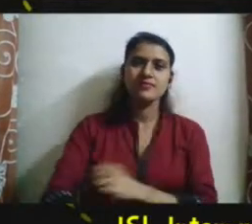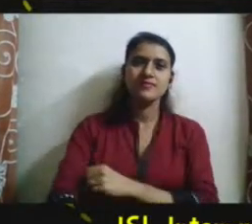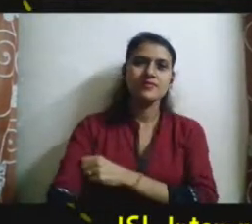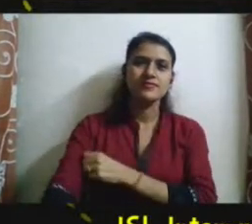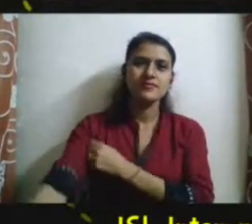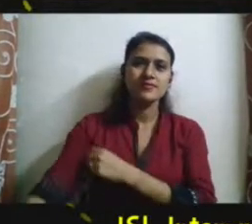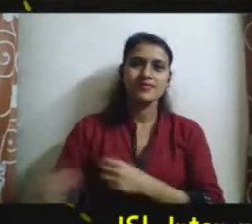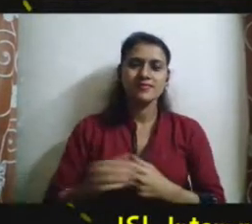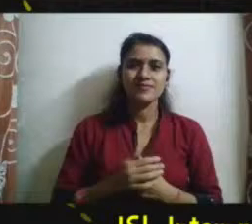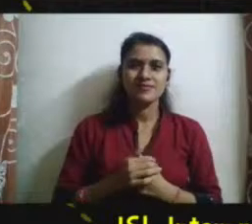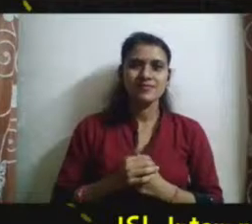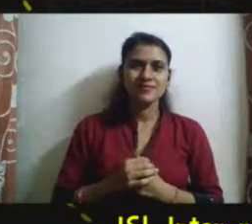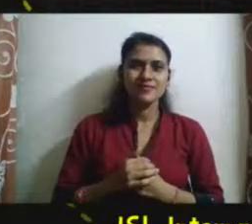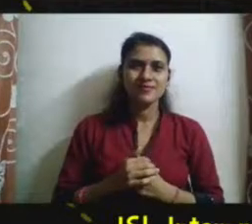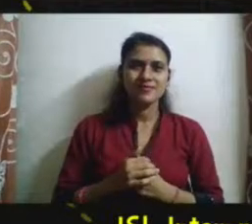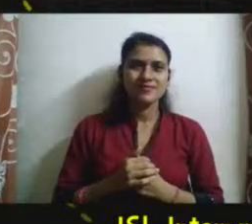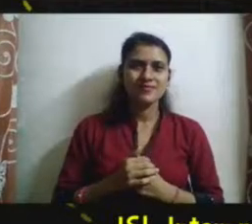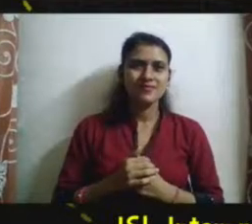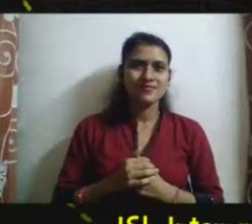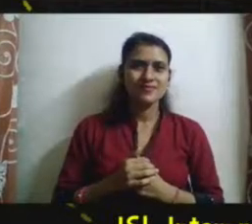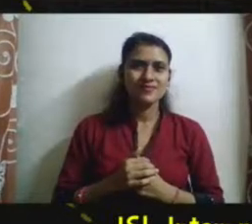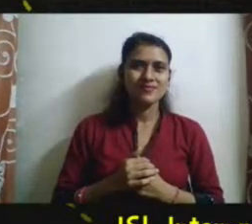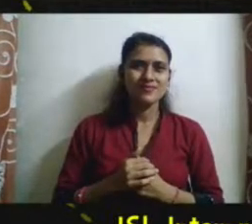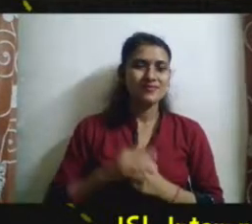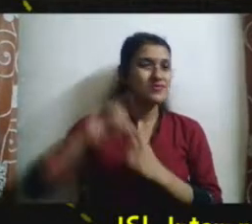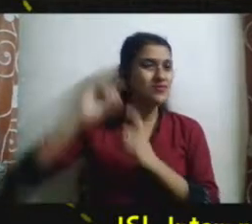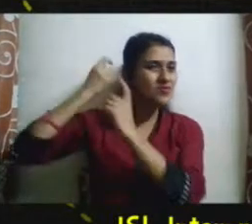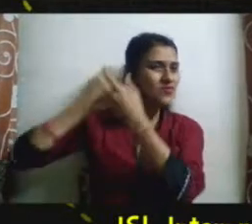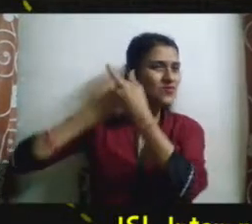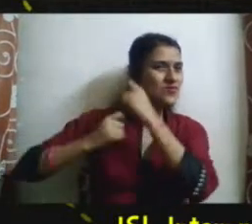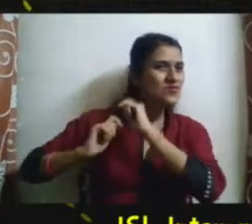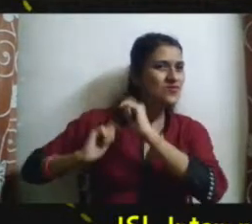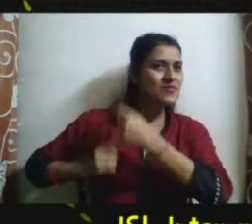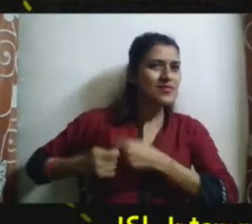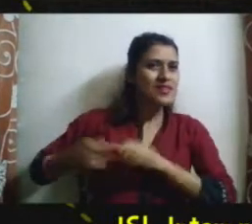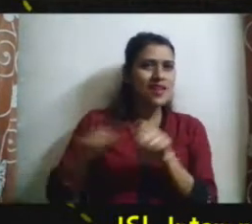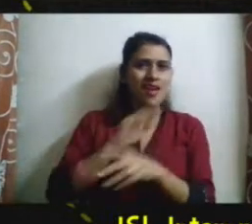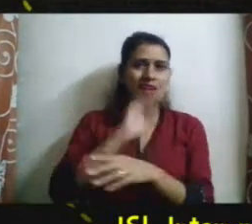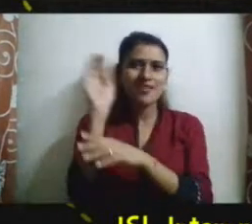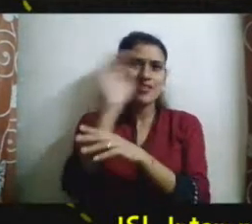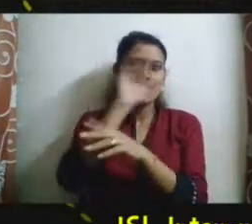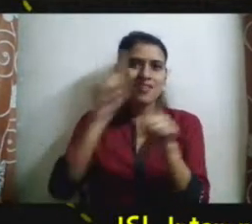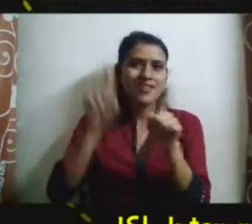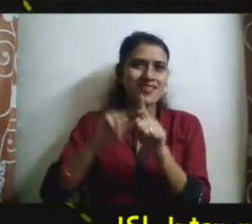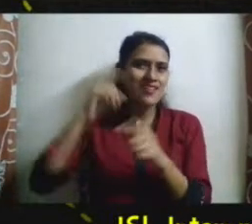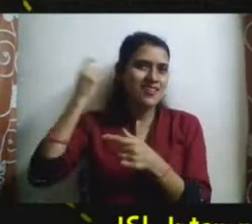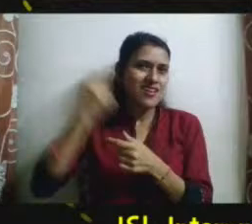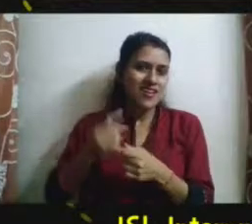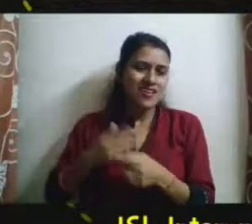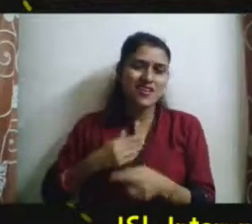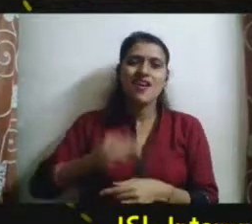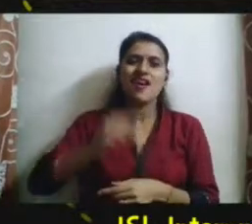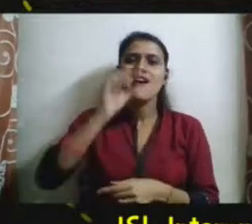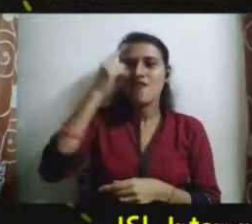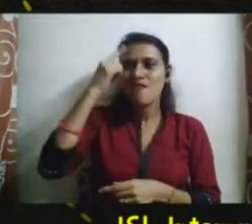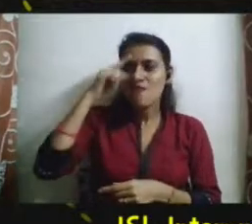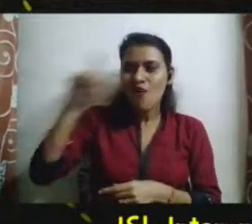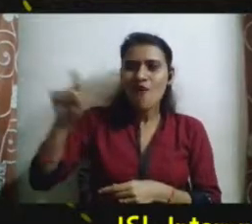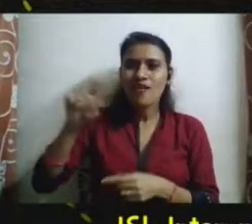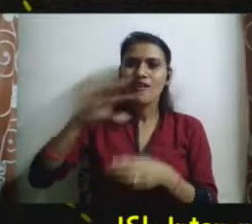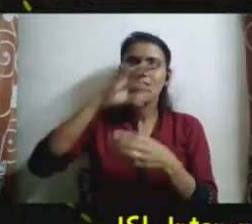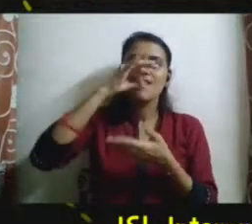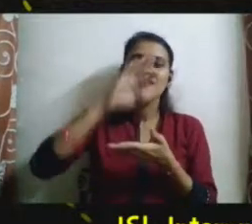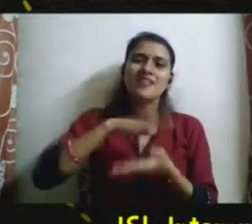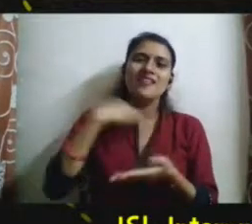चोटी पे तेरी सांप की है लहर दुगाना, खाती हूँ तेरे वास्ते मैं जहर दुगाना. Your plait is a